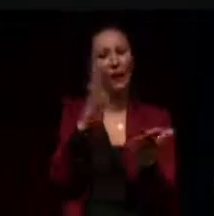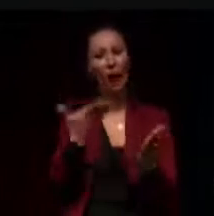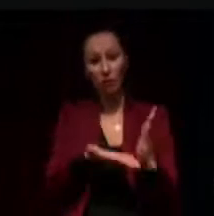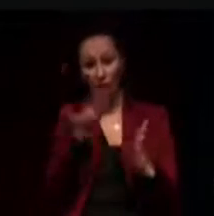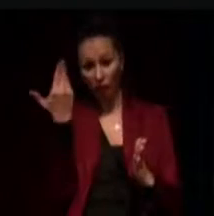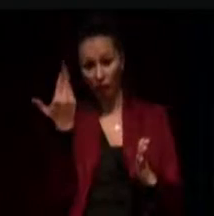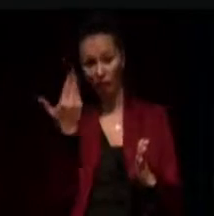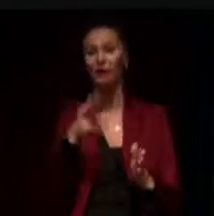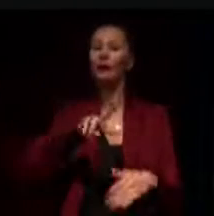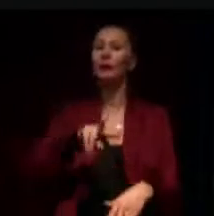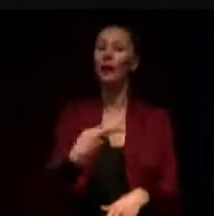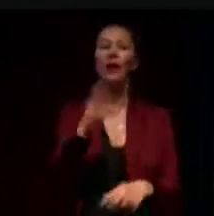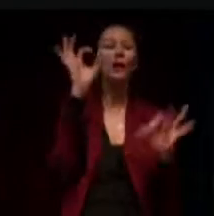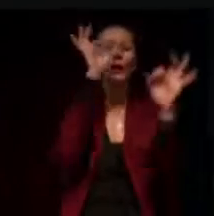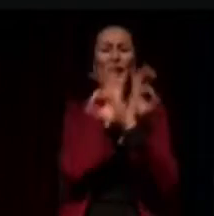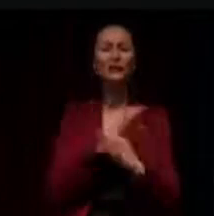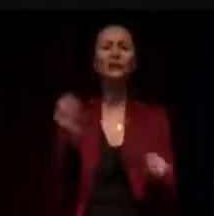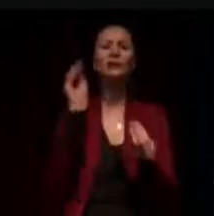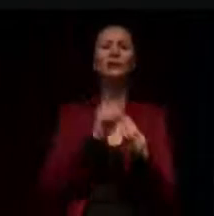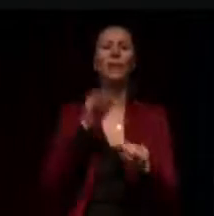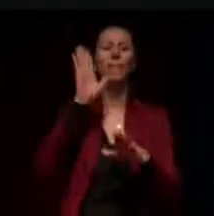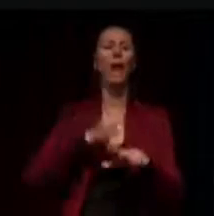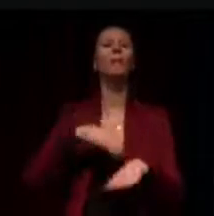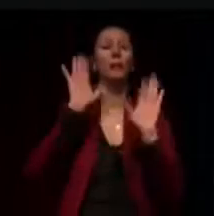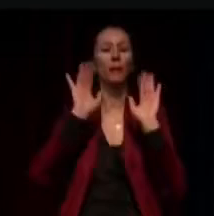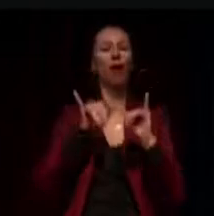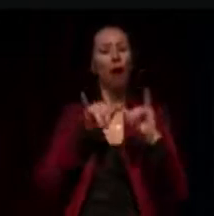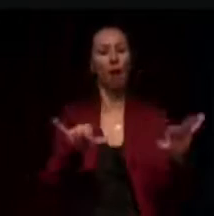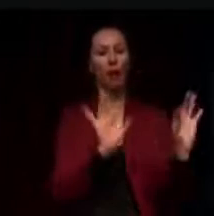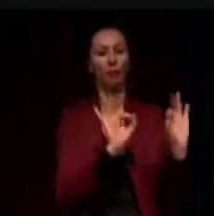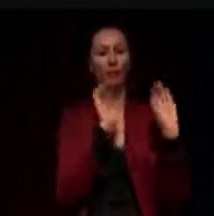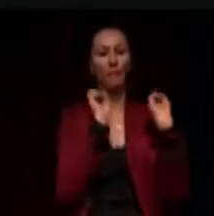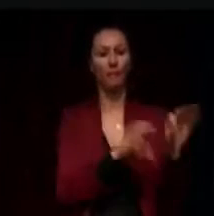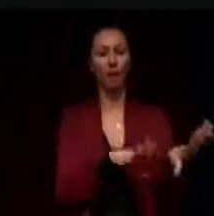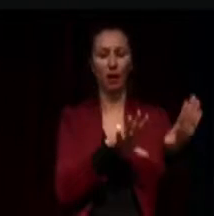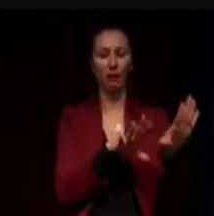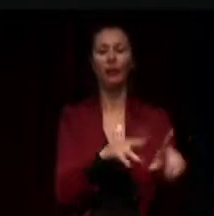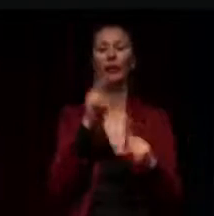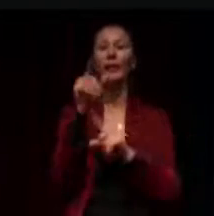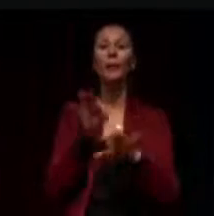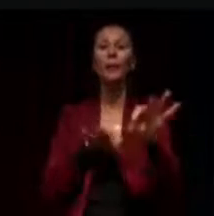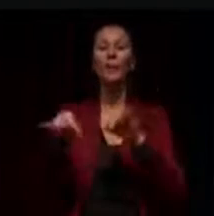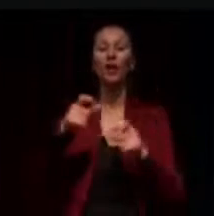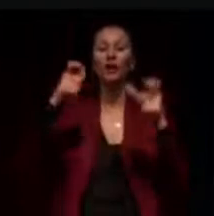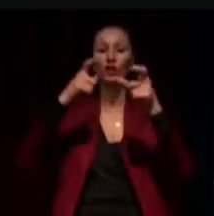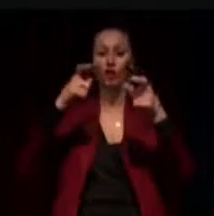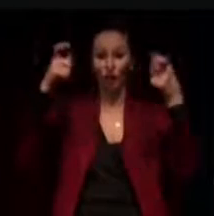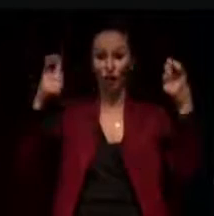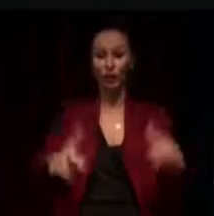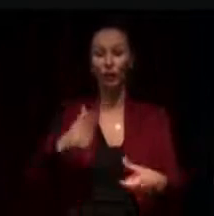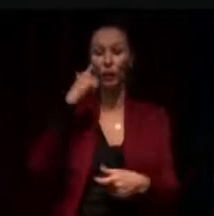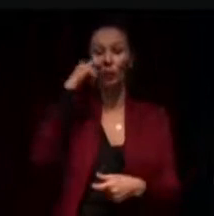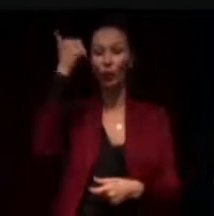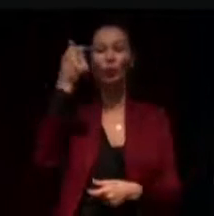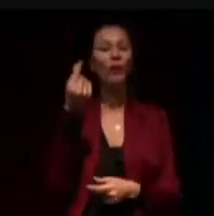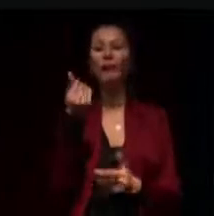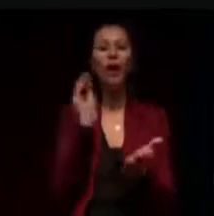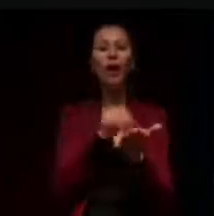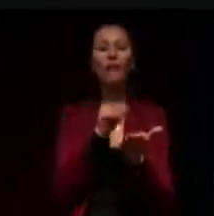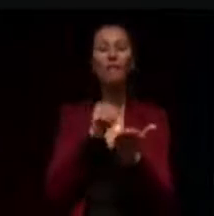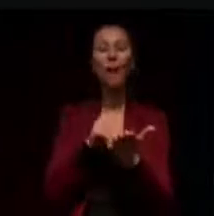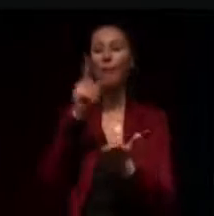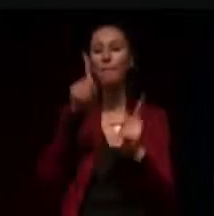kaldırıldı ya da hiç zam yapılmadan aynı kaldı. İmar Şehircilik Müdürlüğü'nün tarifelerinin